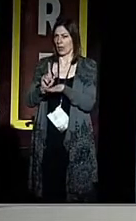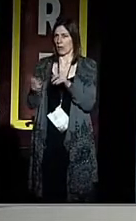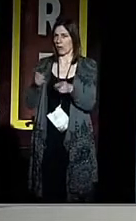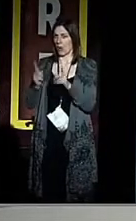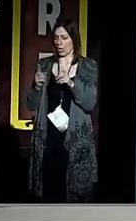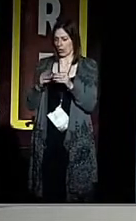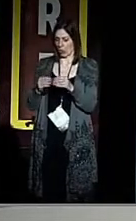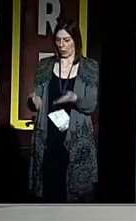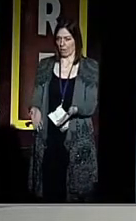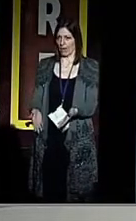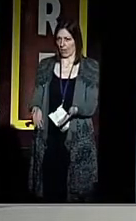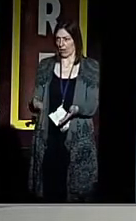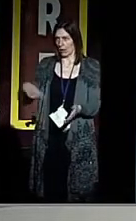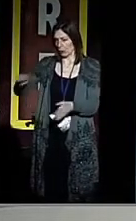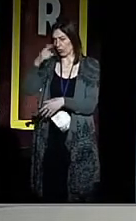chi sto parlando.